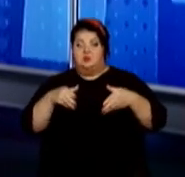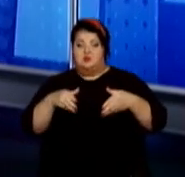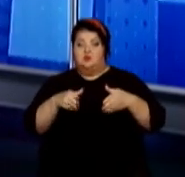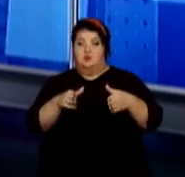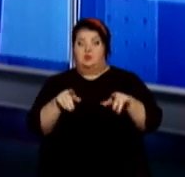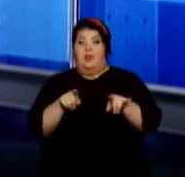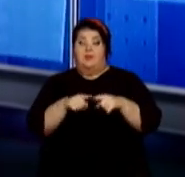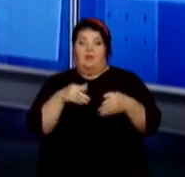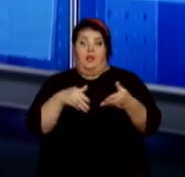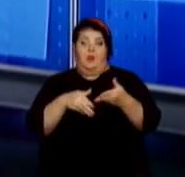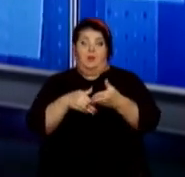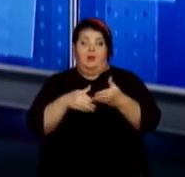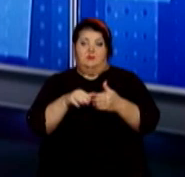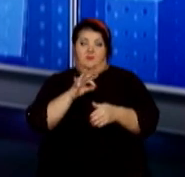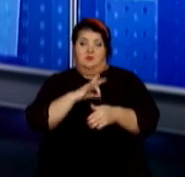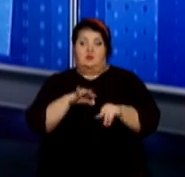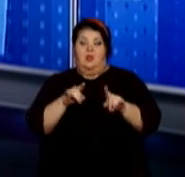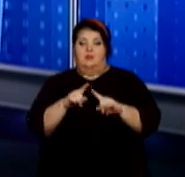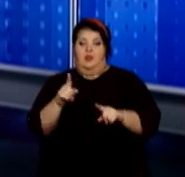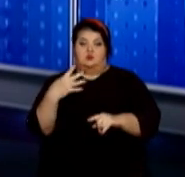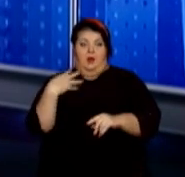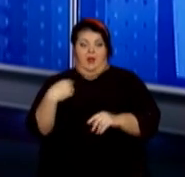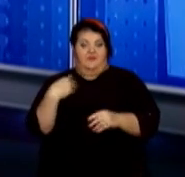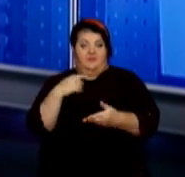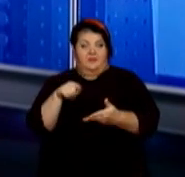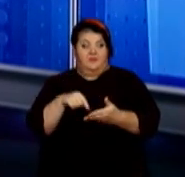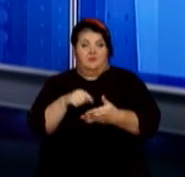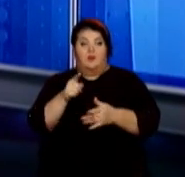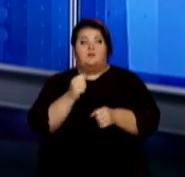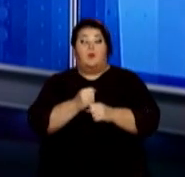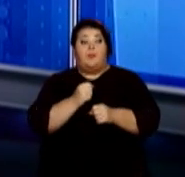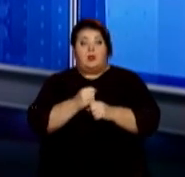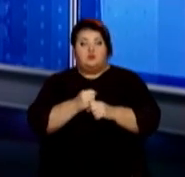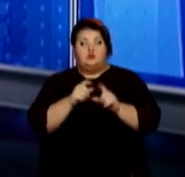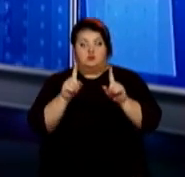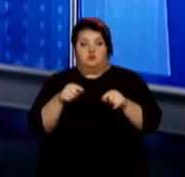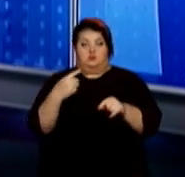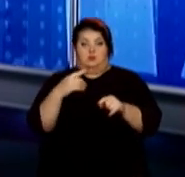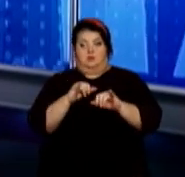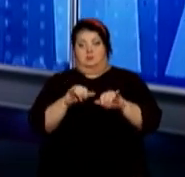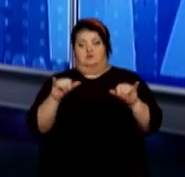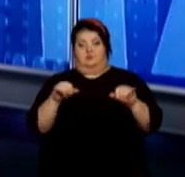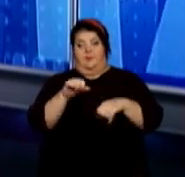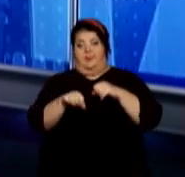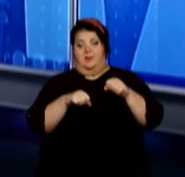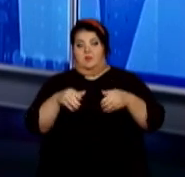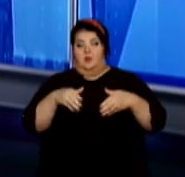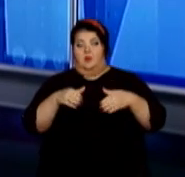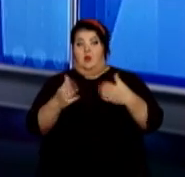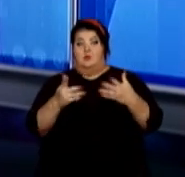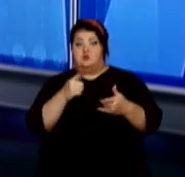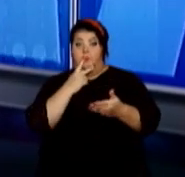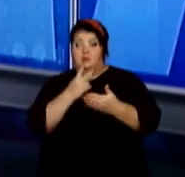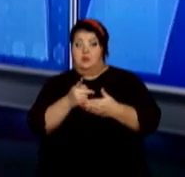метод використовує також Львів. Вони вже 10 років працюють над велосипедною інфраструктурою. І якщо подивитися на їхні карти, то